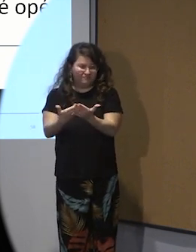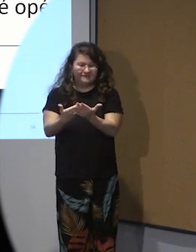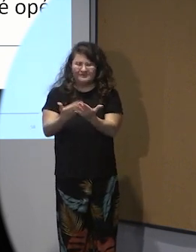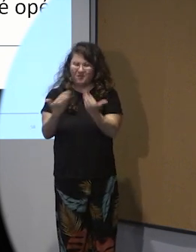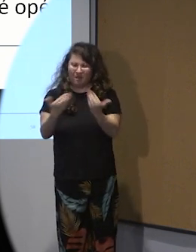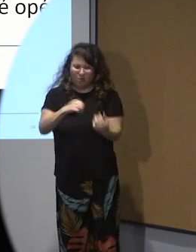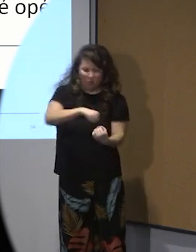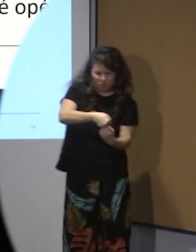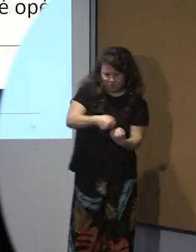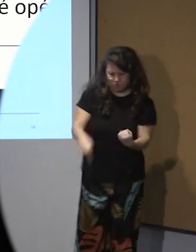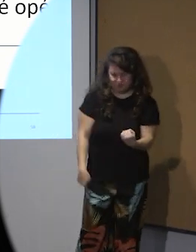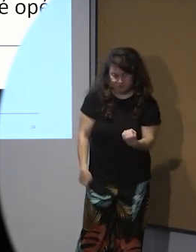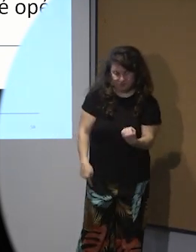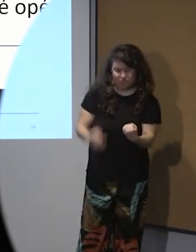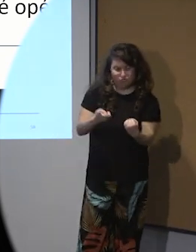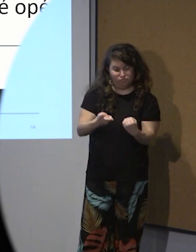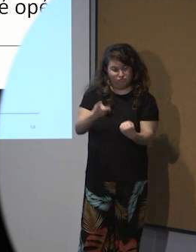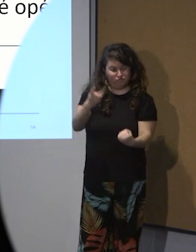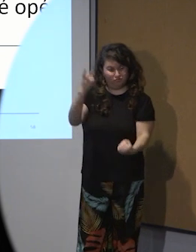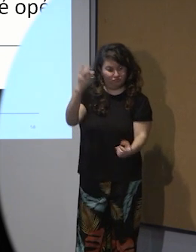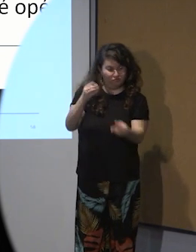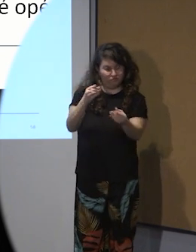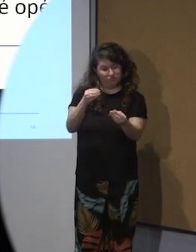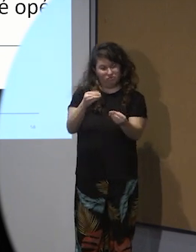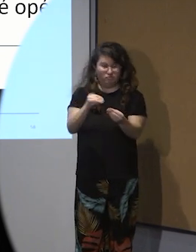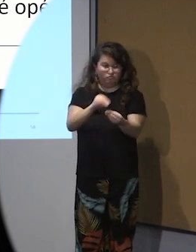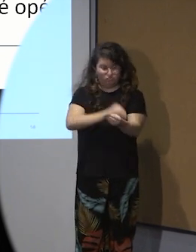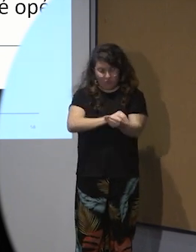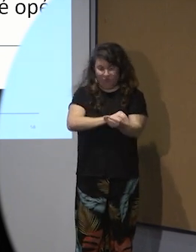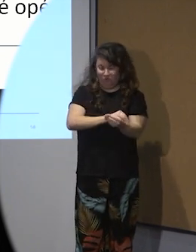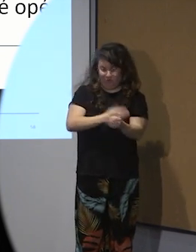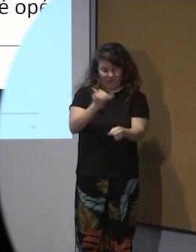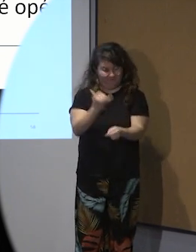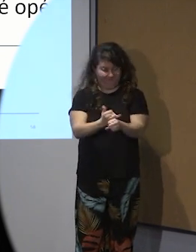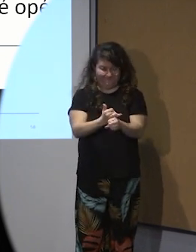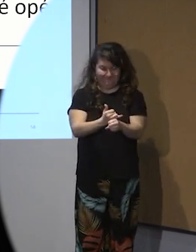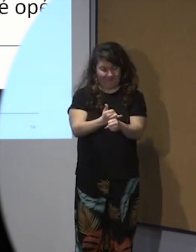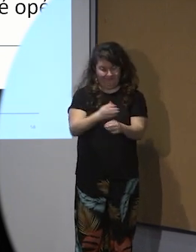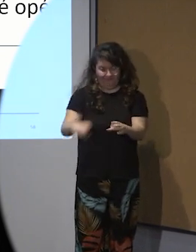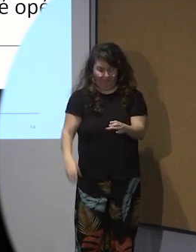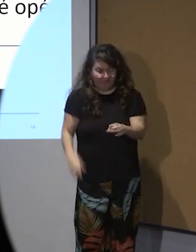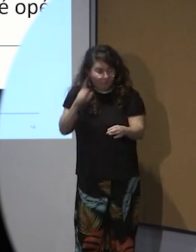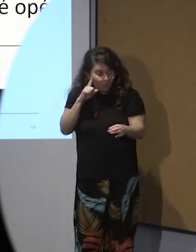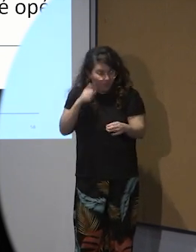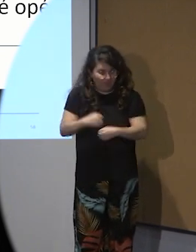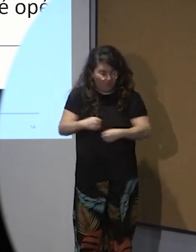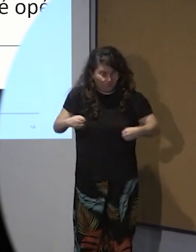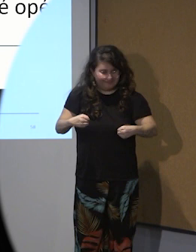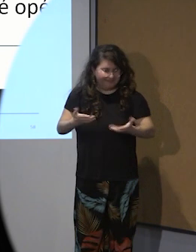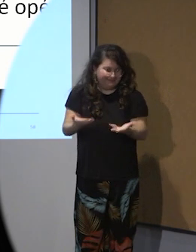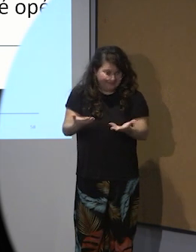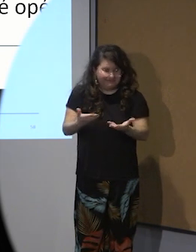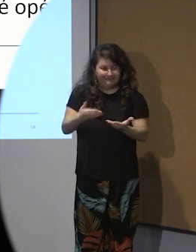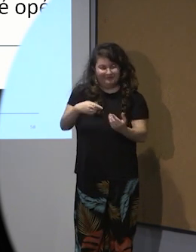la progression de l'obésité dans la population générale, les genoux sont plus sollicités. Et la première prothèse de genou, maintenant, est posée entre 50